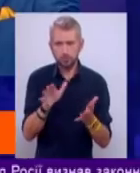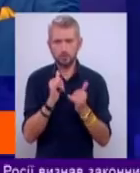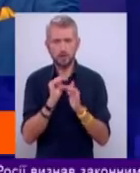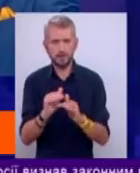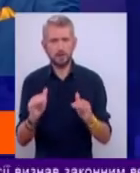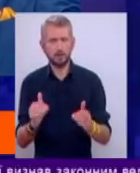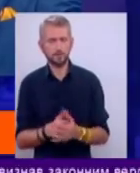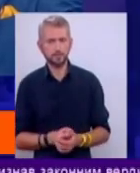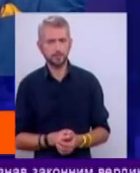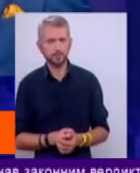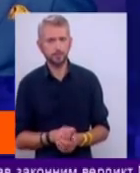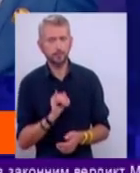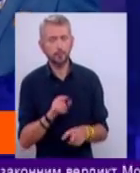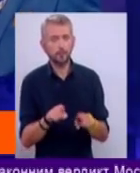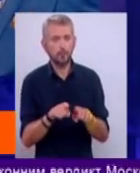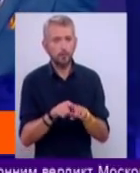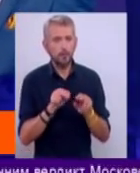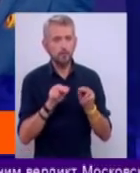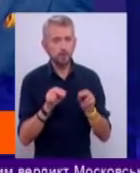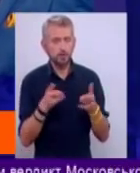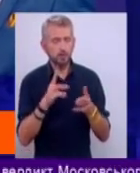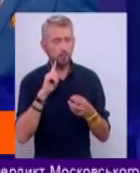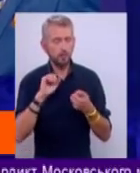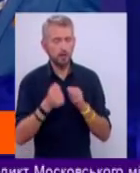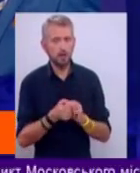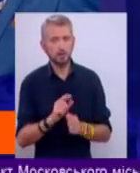само вчителям треба пам'ятати, що